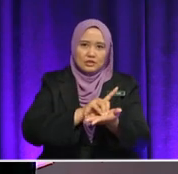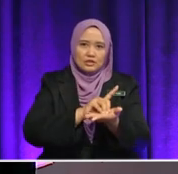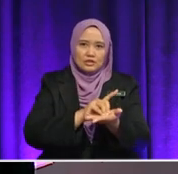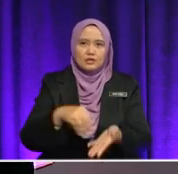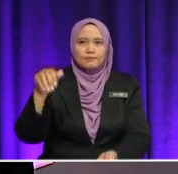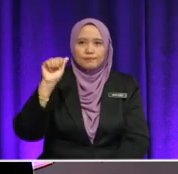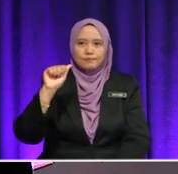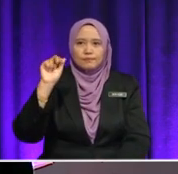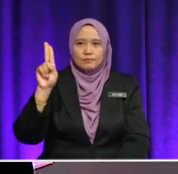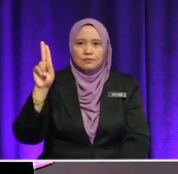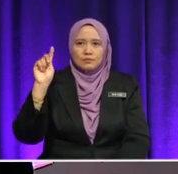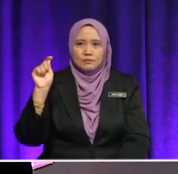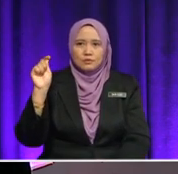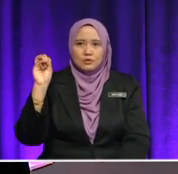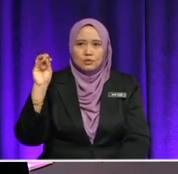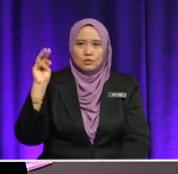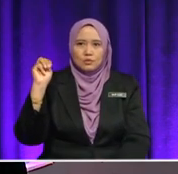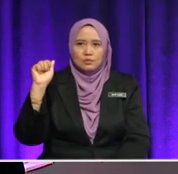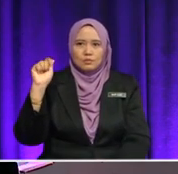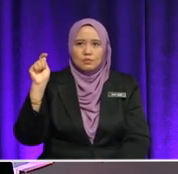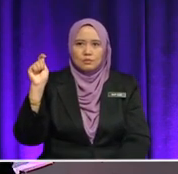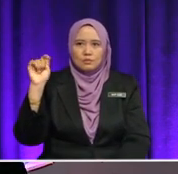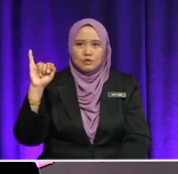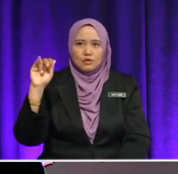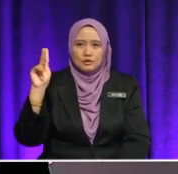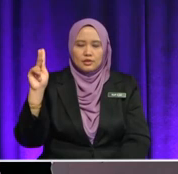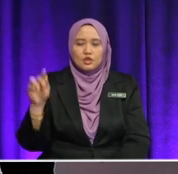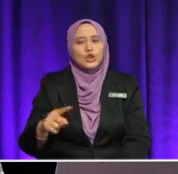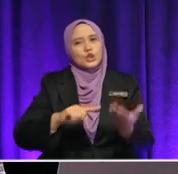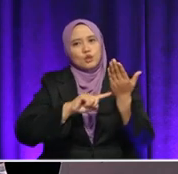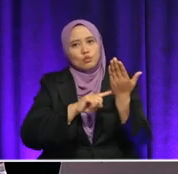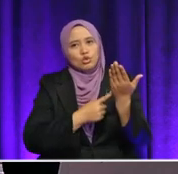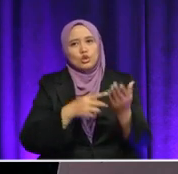kerajaan Malaysia bermula di zembel 2021 2021